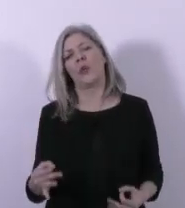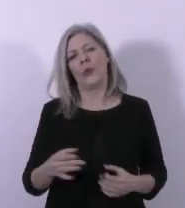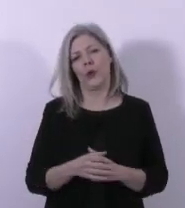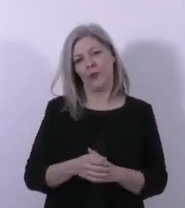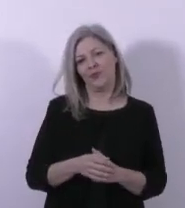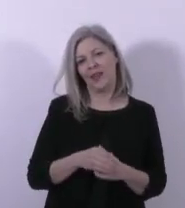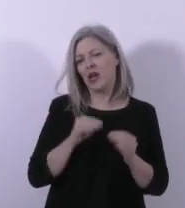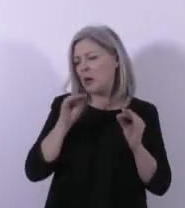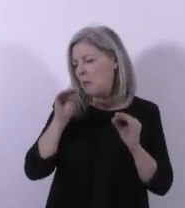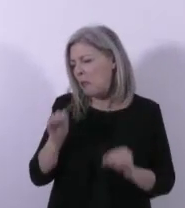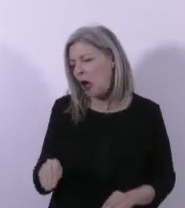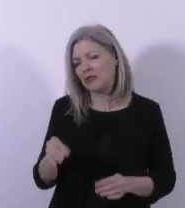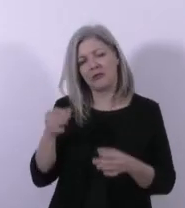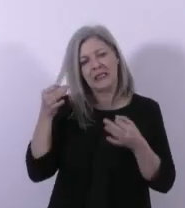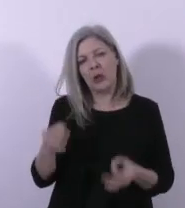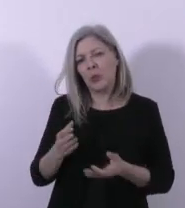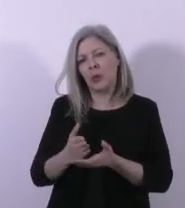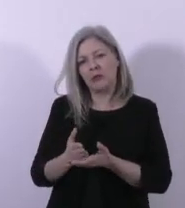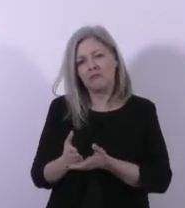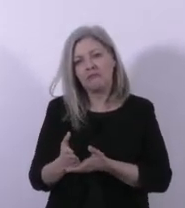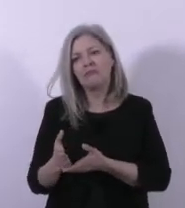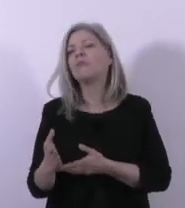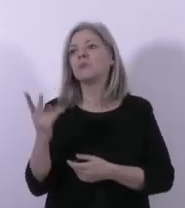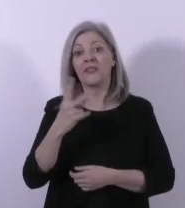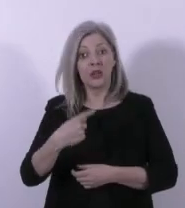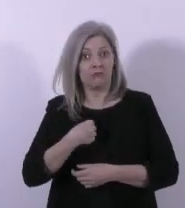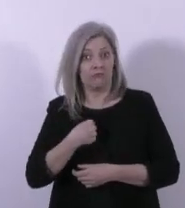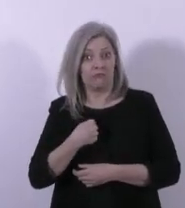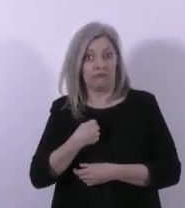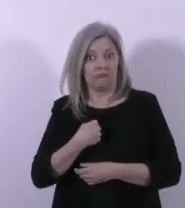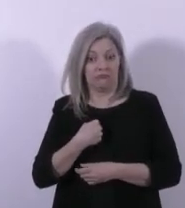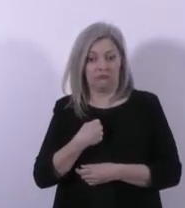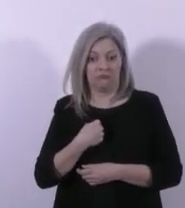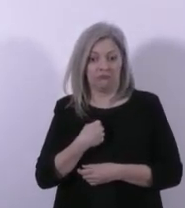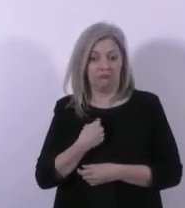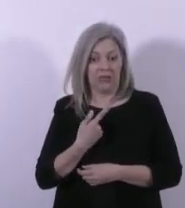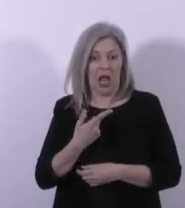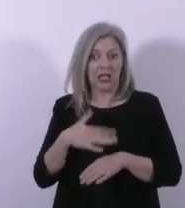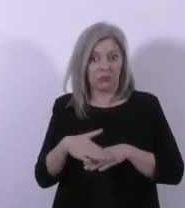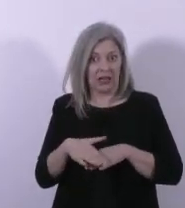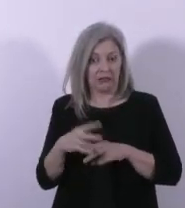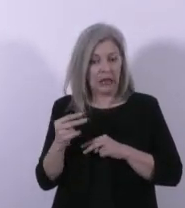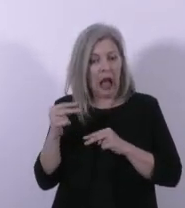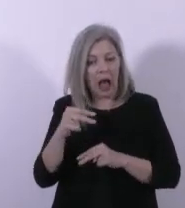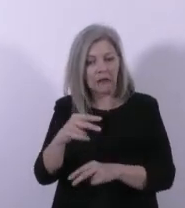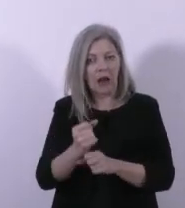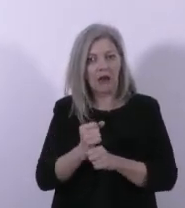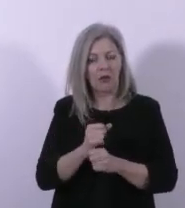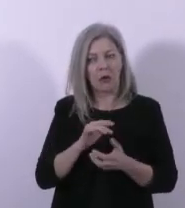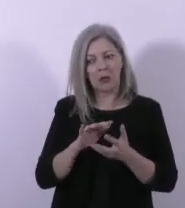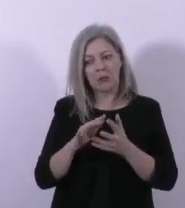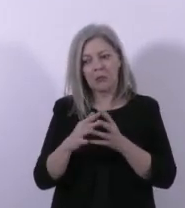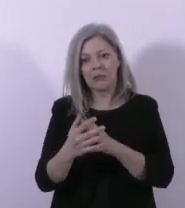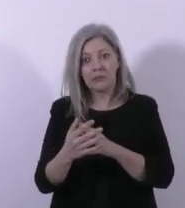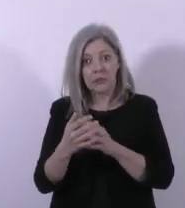posto sicuro che poi, nel proseguo del mio tempo lavorativo, non si è dimostrato